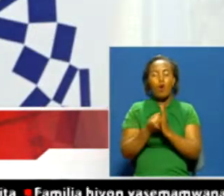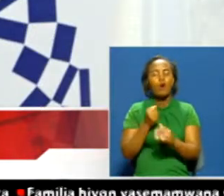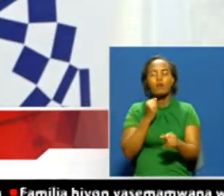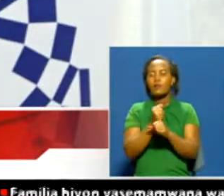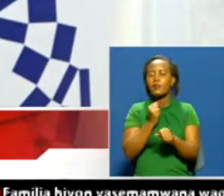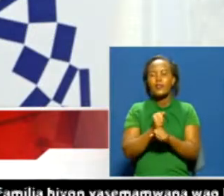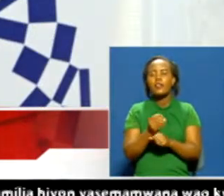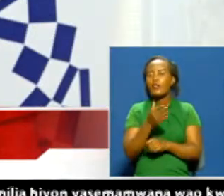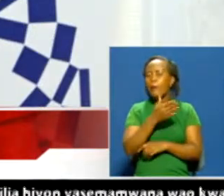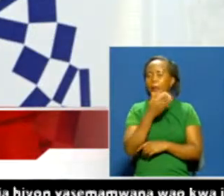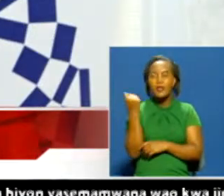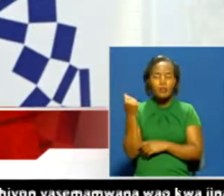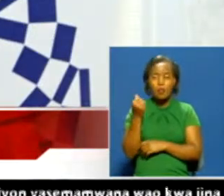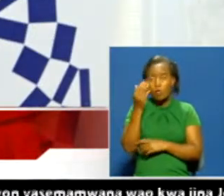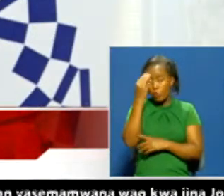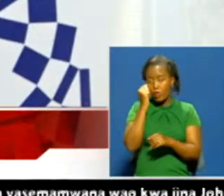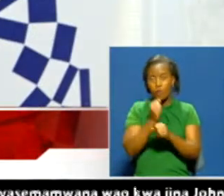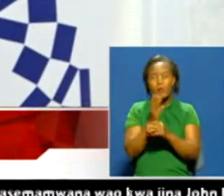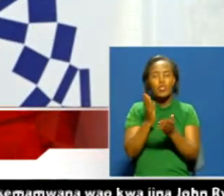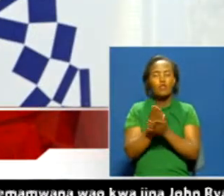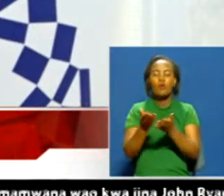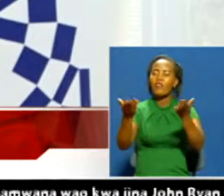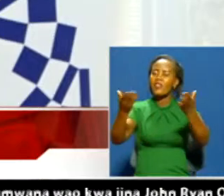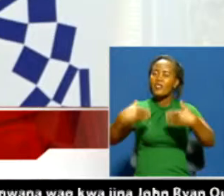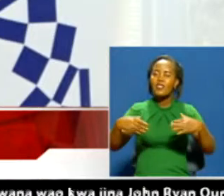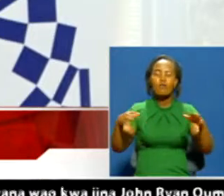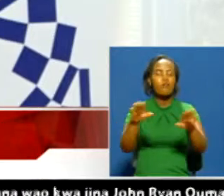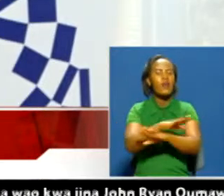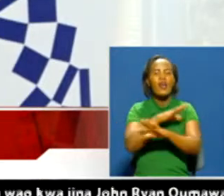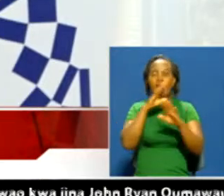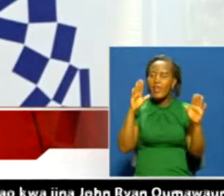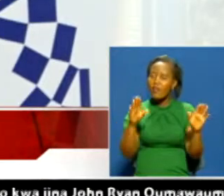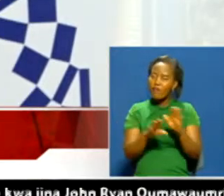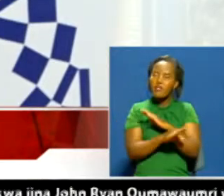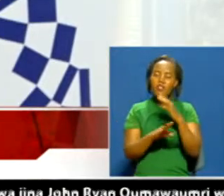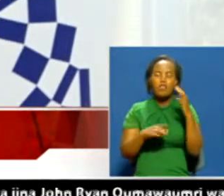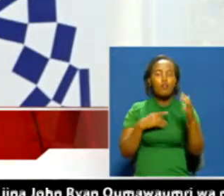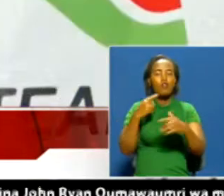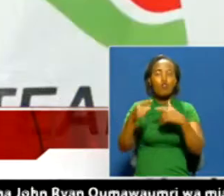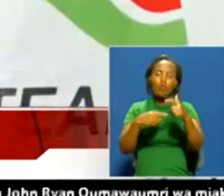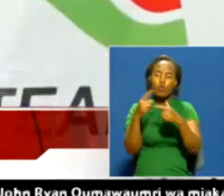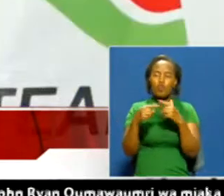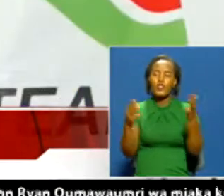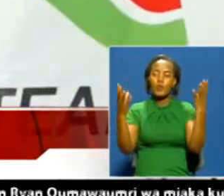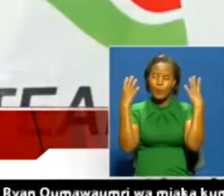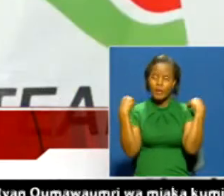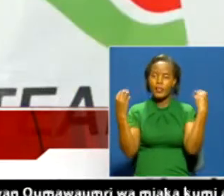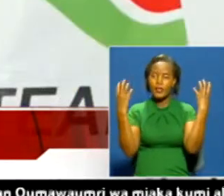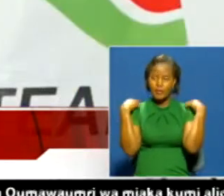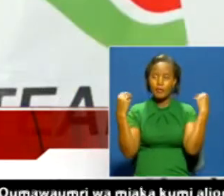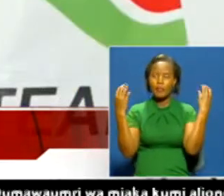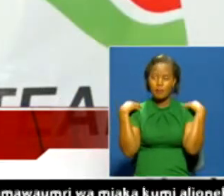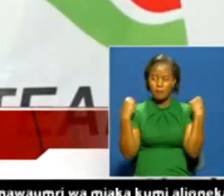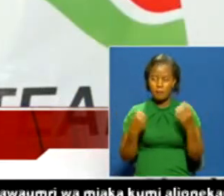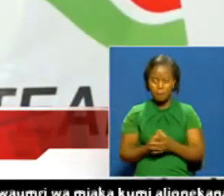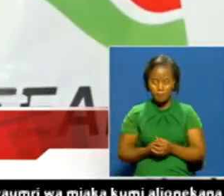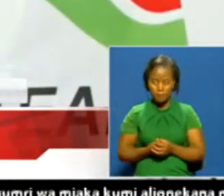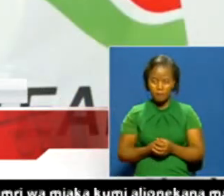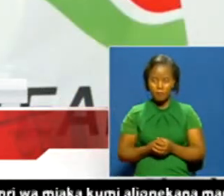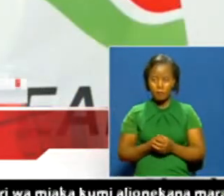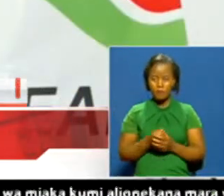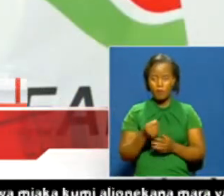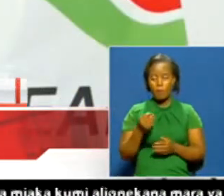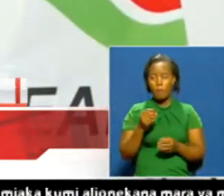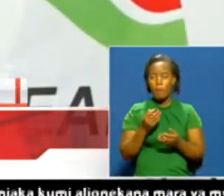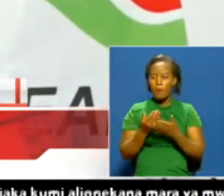to provide us everything we need to continue this this project. And then about a Brazil